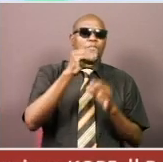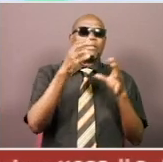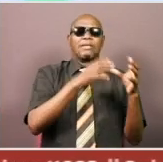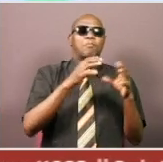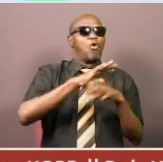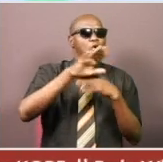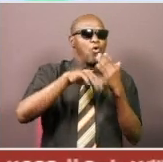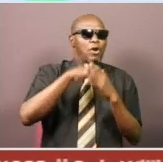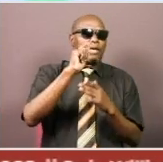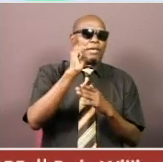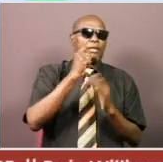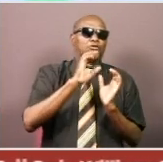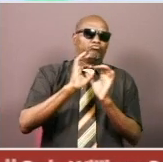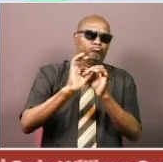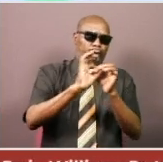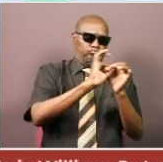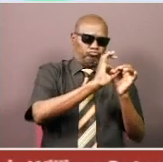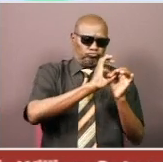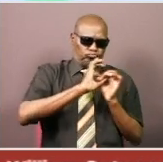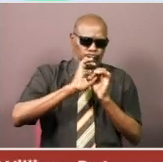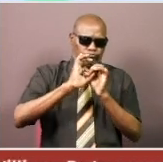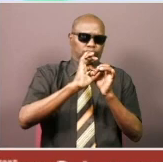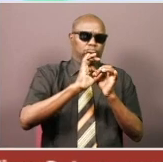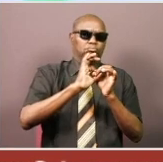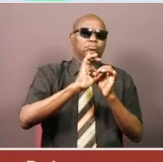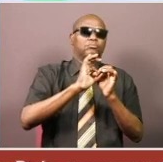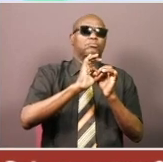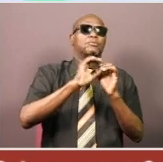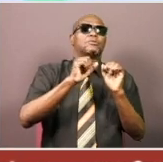Kenya, tuungane ili